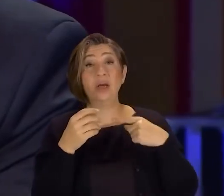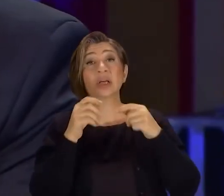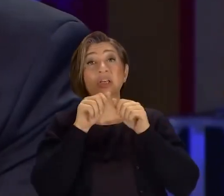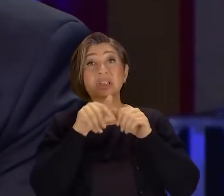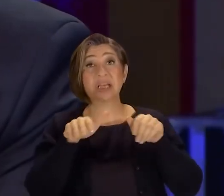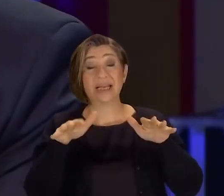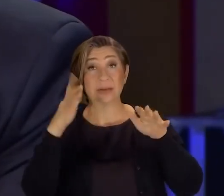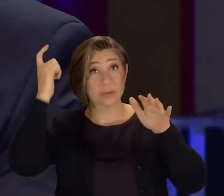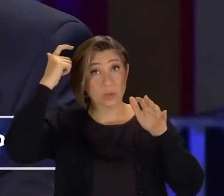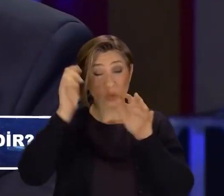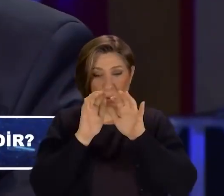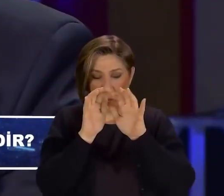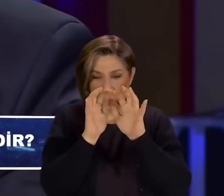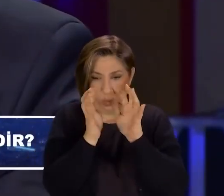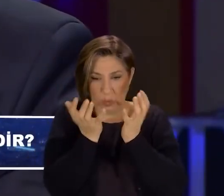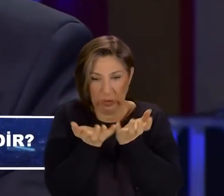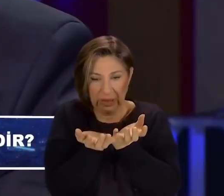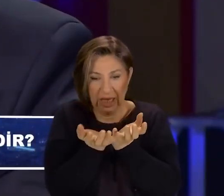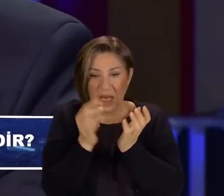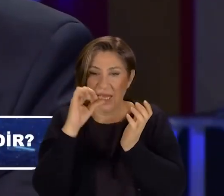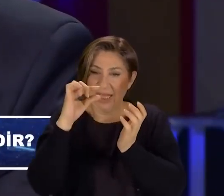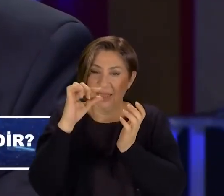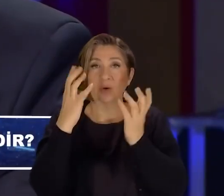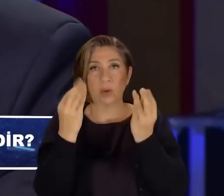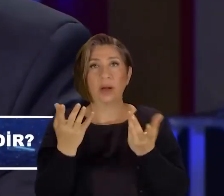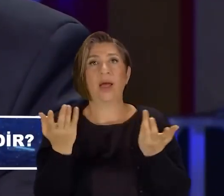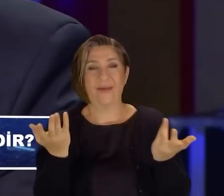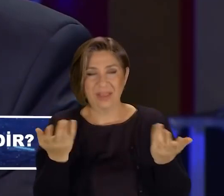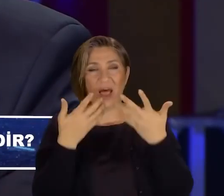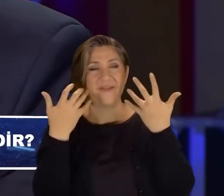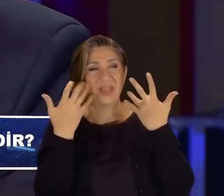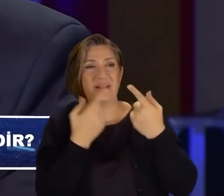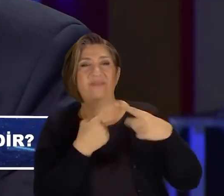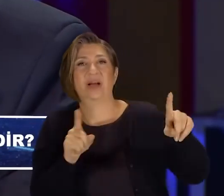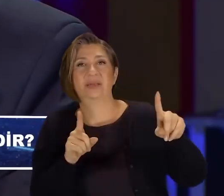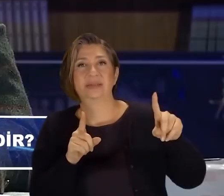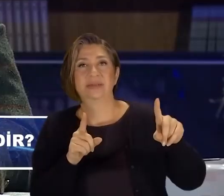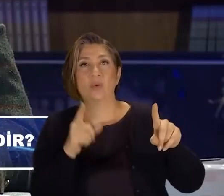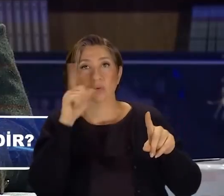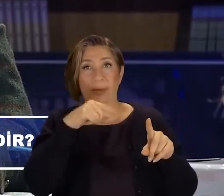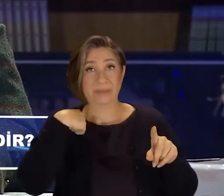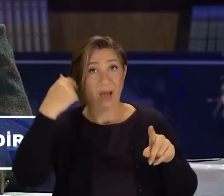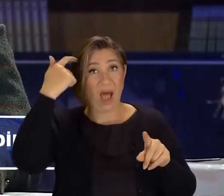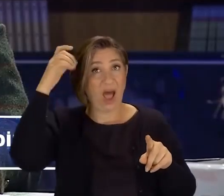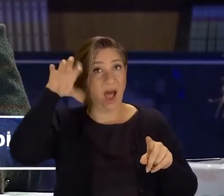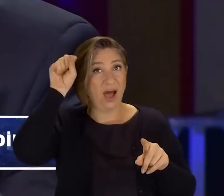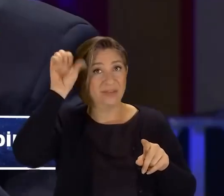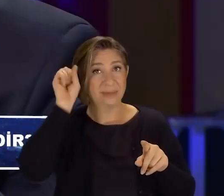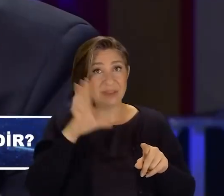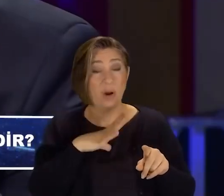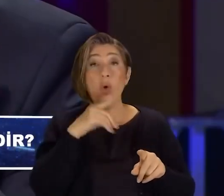Yaygınlık, yüzey alanı ve kalınlık bakımından tabii ki farklıyız. O yüzden mi bizim hafızamız var?